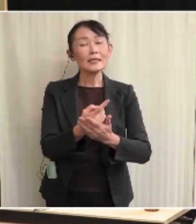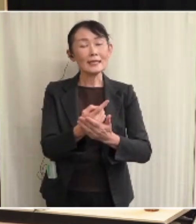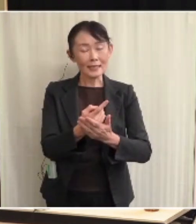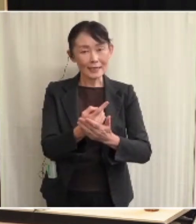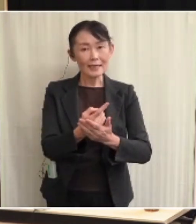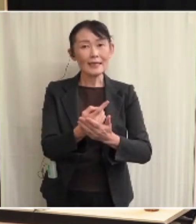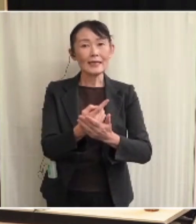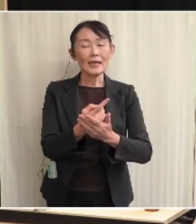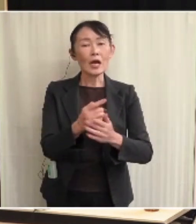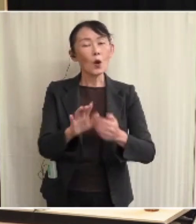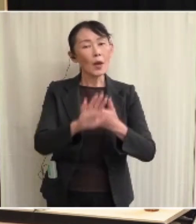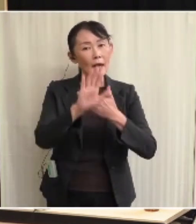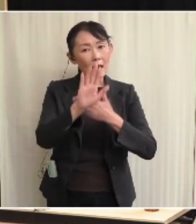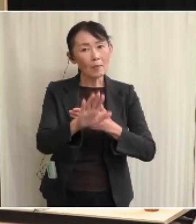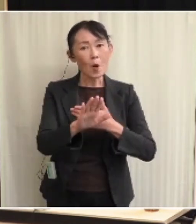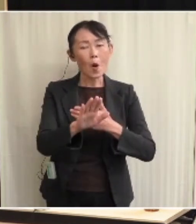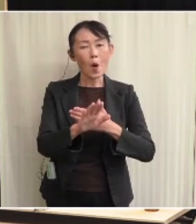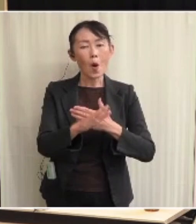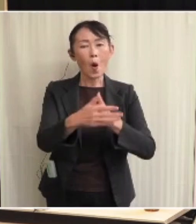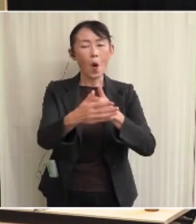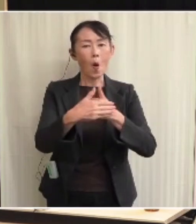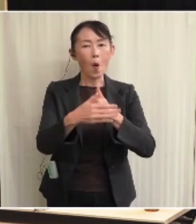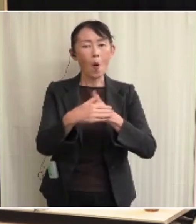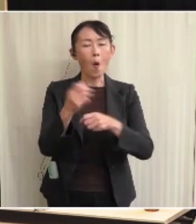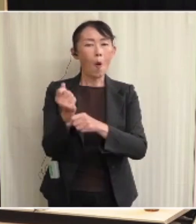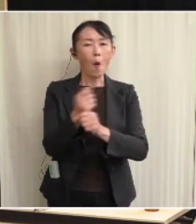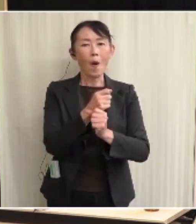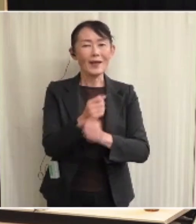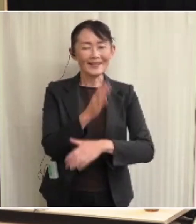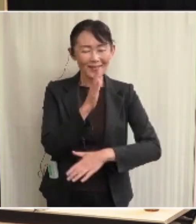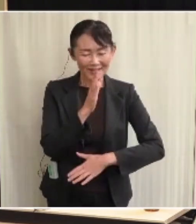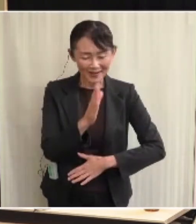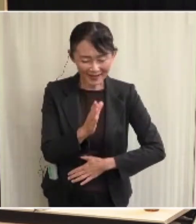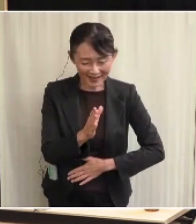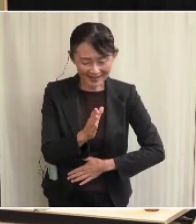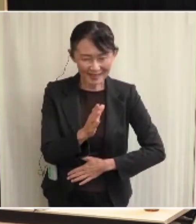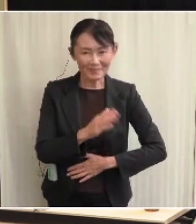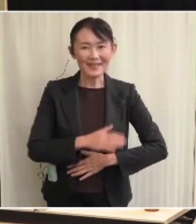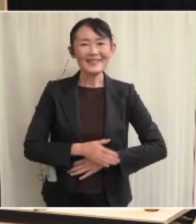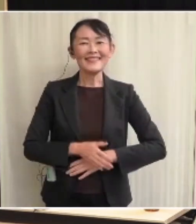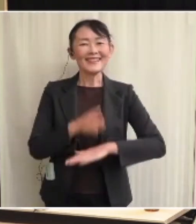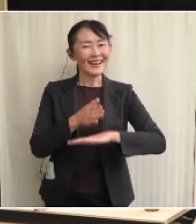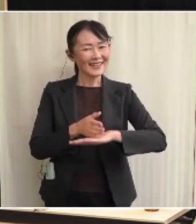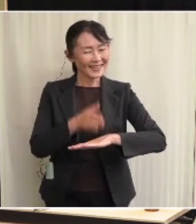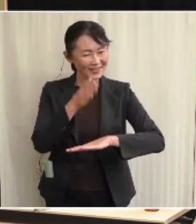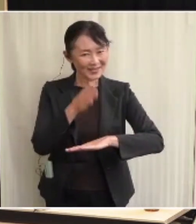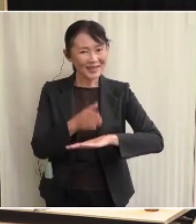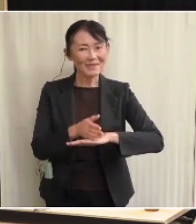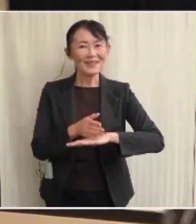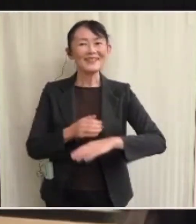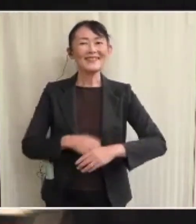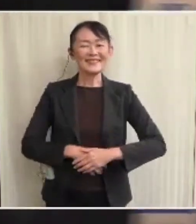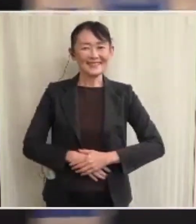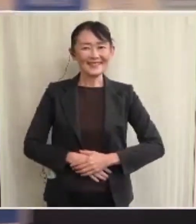これからもまたご声援いただけるとありがたいなと思っております。よろしくお願いいたします。 ありがとうございます